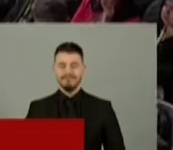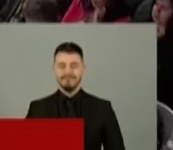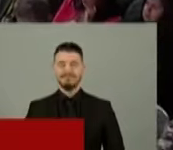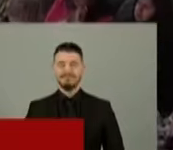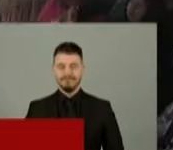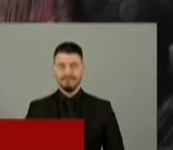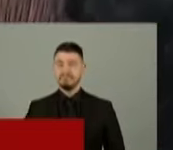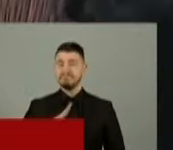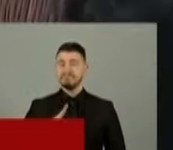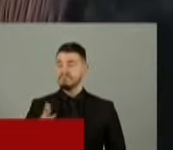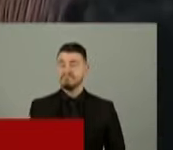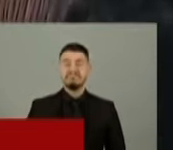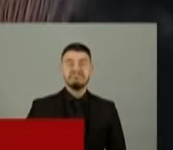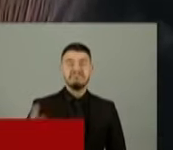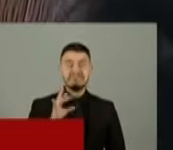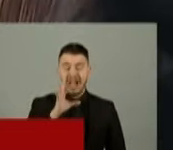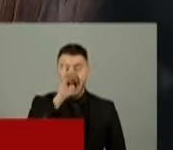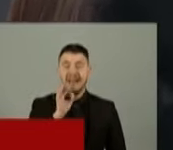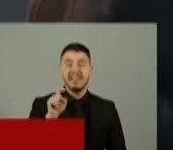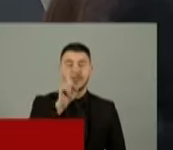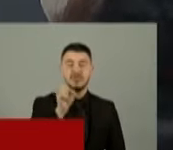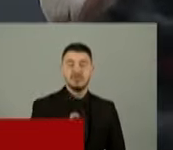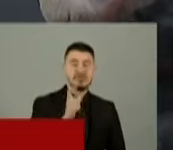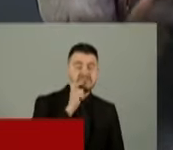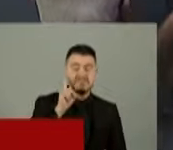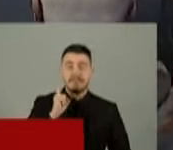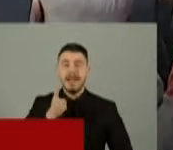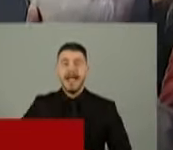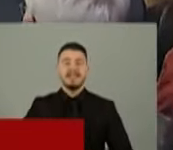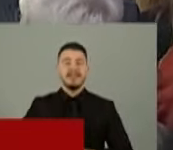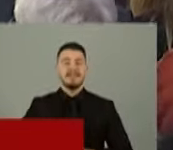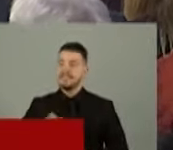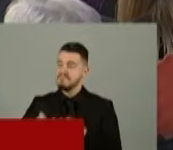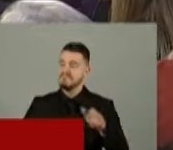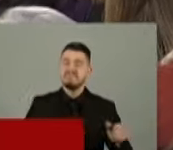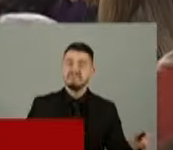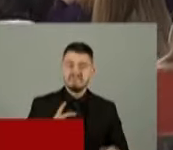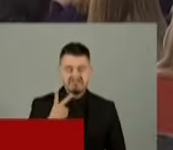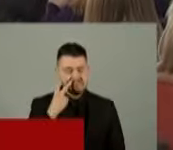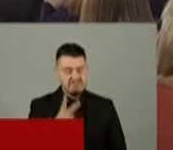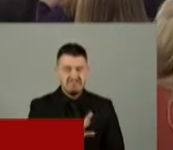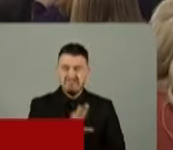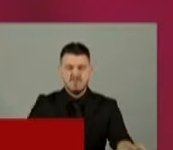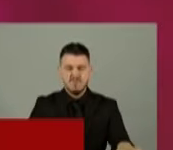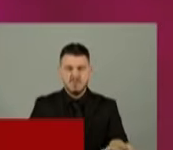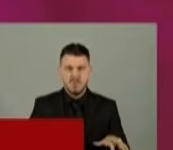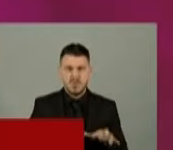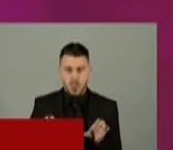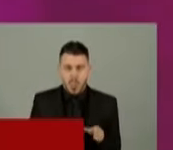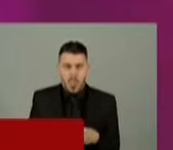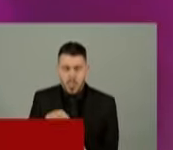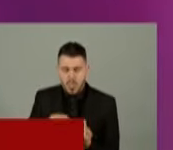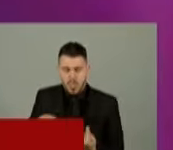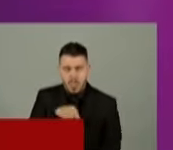Από την πρώτη εμφάνιση του κυρίου Κασελάκη το καλοκαίρι, είχε κανείς την εντύπωση, τότε είχε φανεί αντίστοιχα ότι ο κύριος Τσίπρας κατά